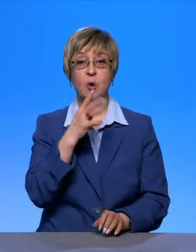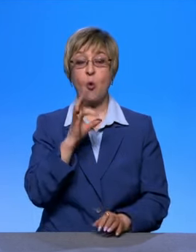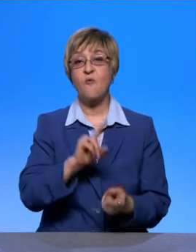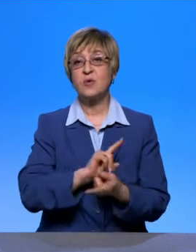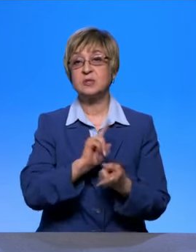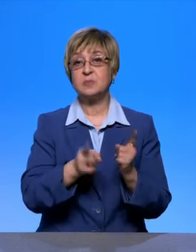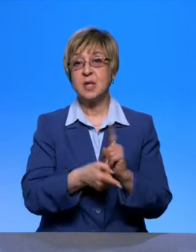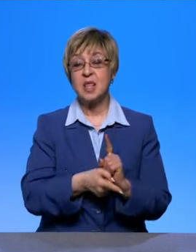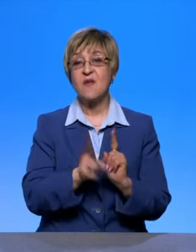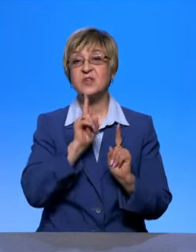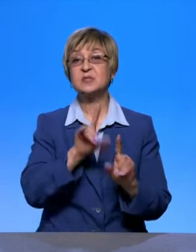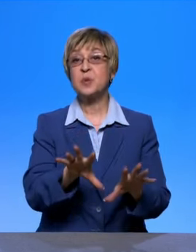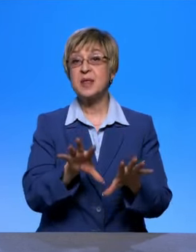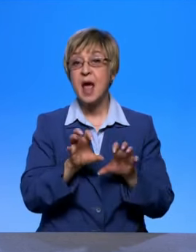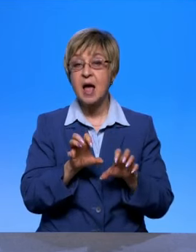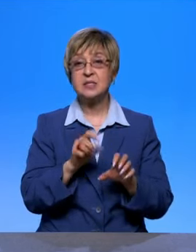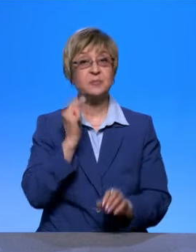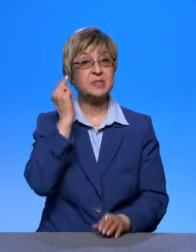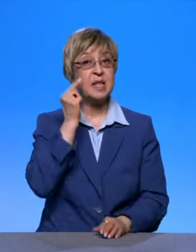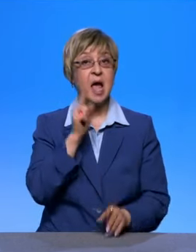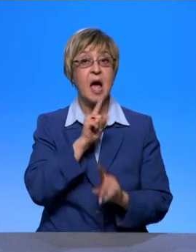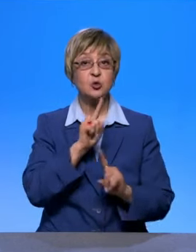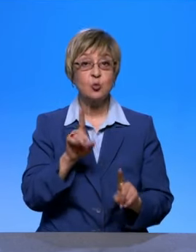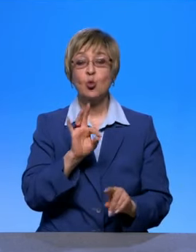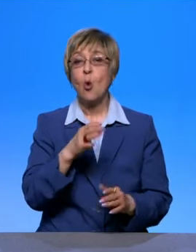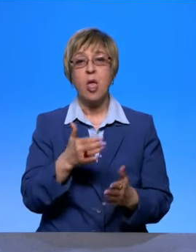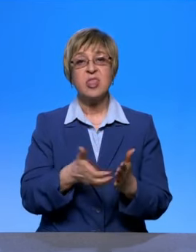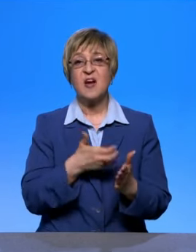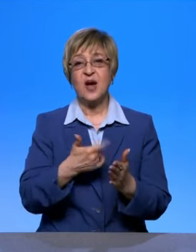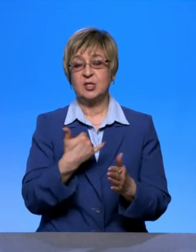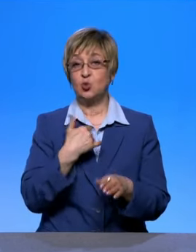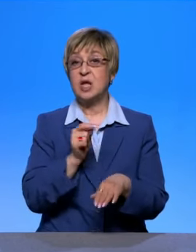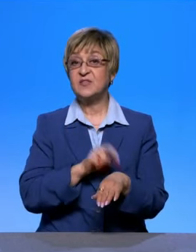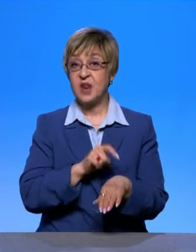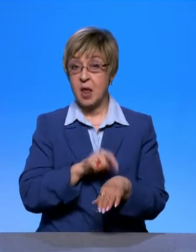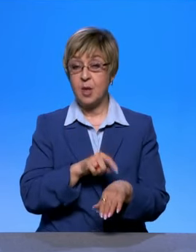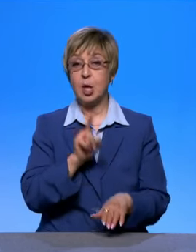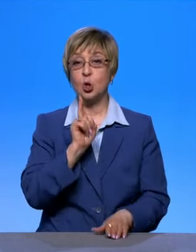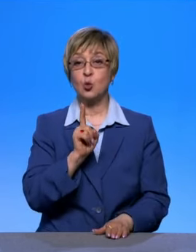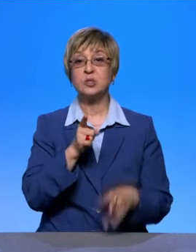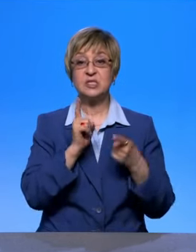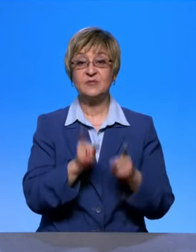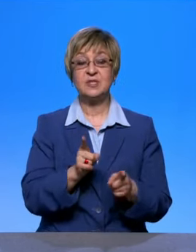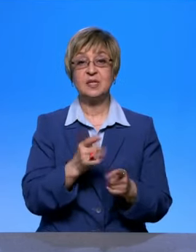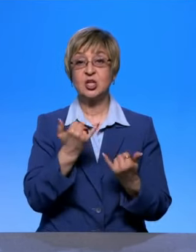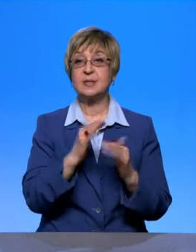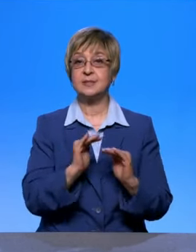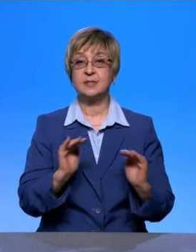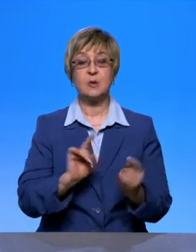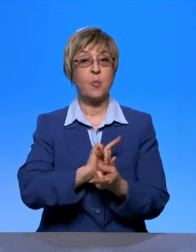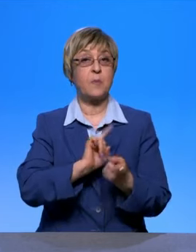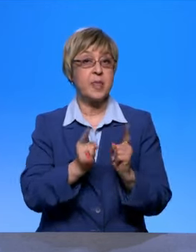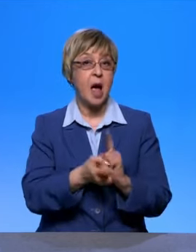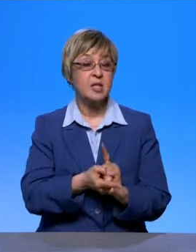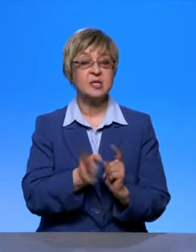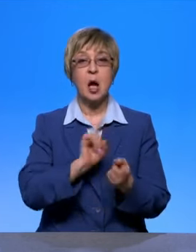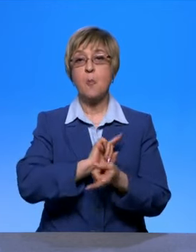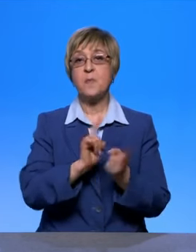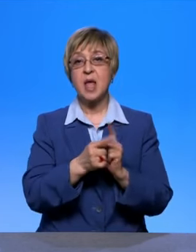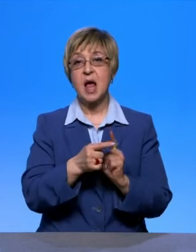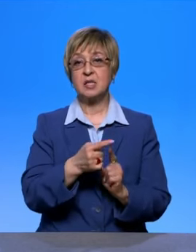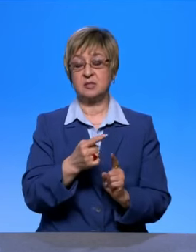про психологические особенности, наверное, эфира не хватит. Но действительно поменялись дети, действительно поменялось восприятие,